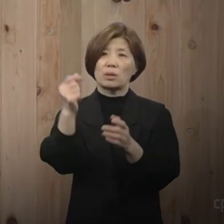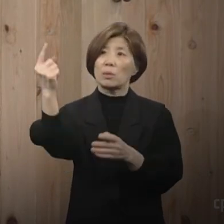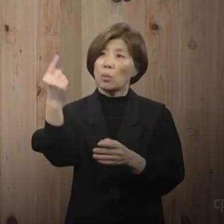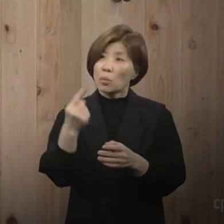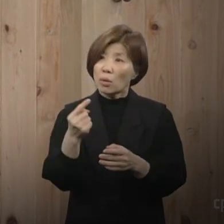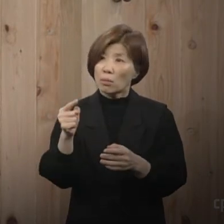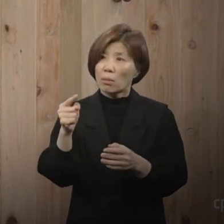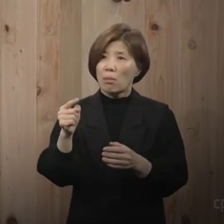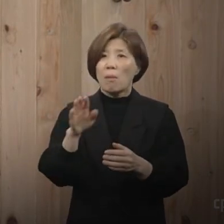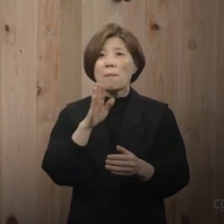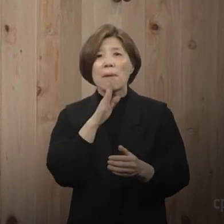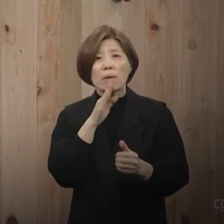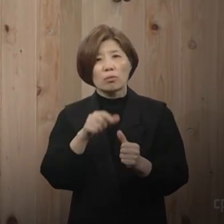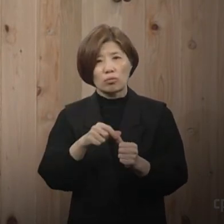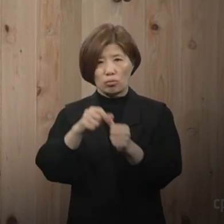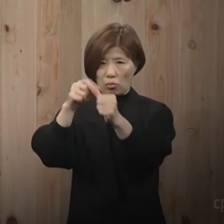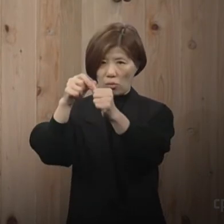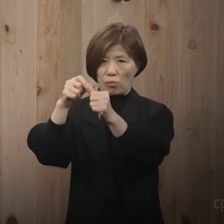구원이겠죠.